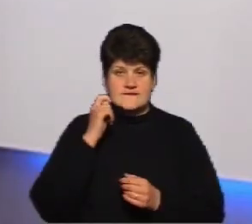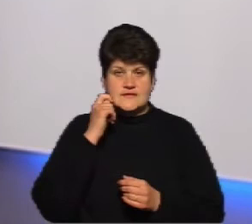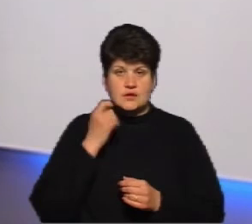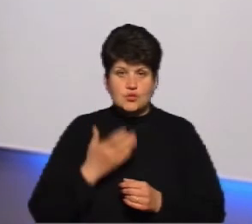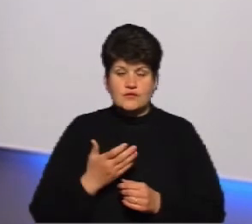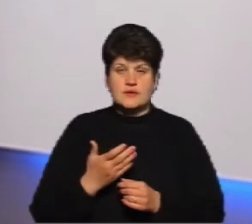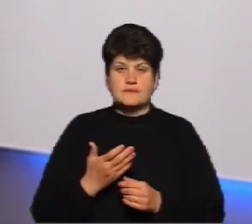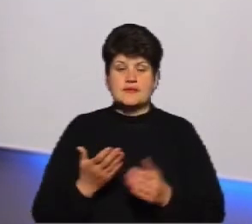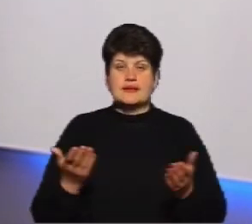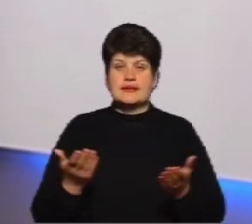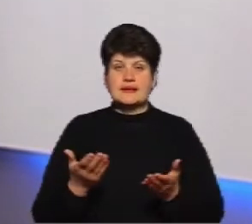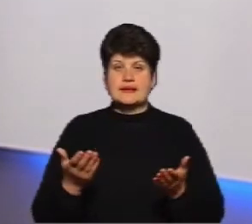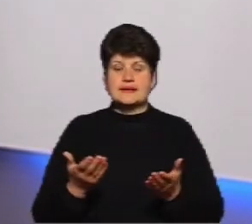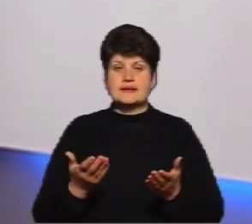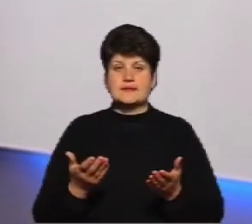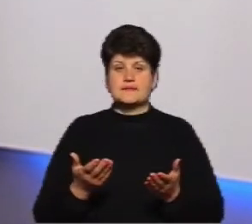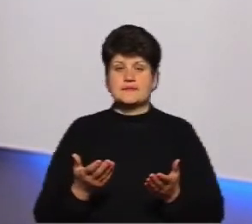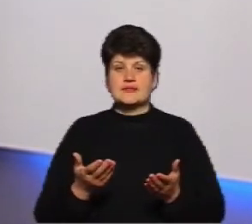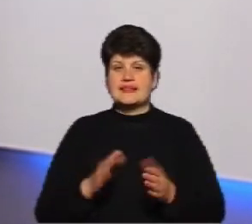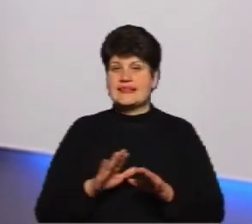які, скажімо так, не